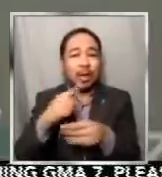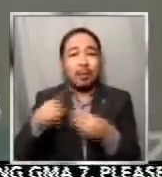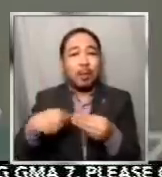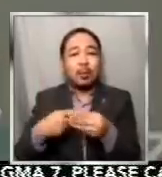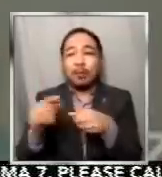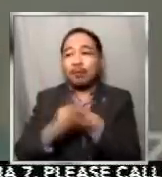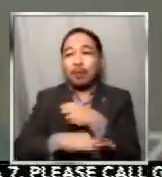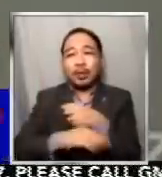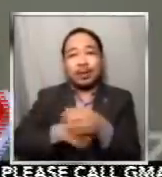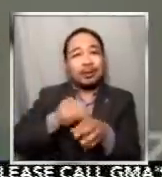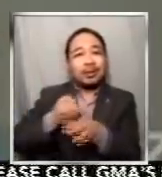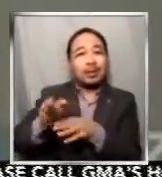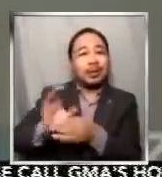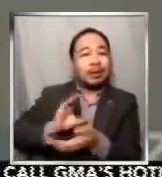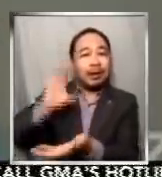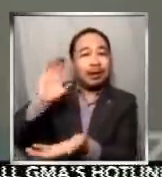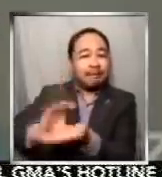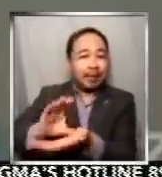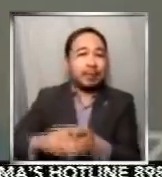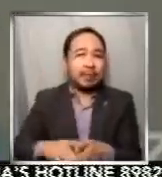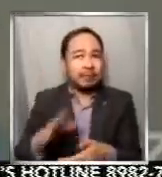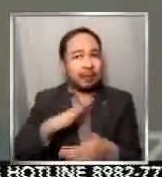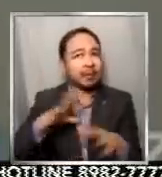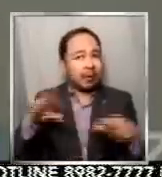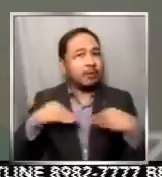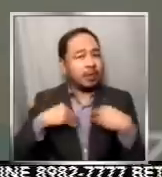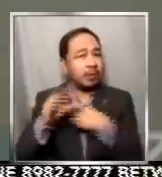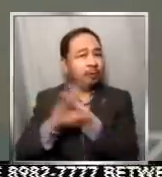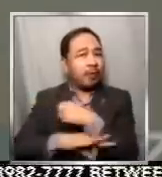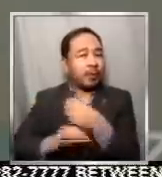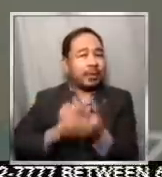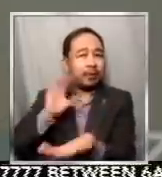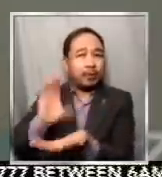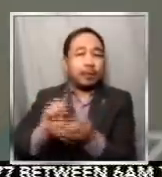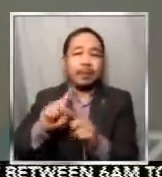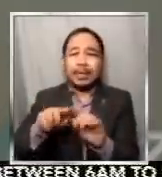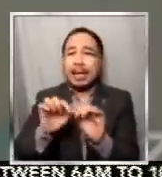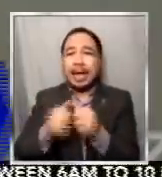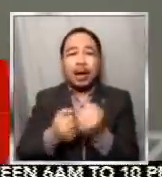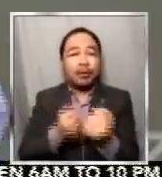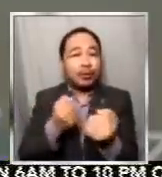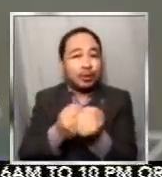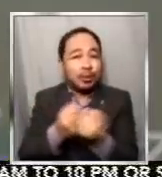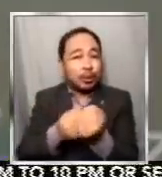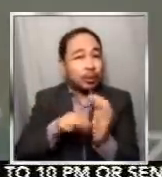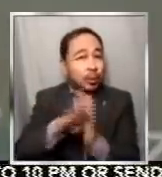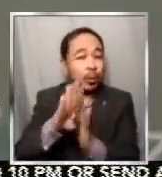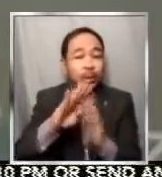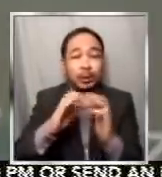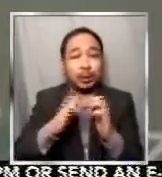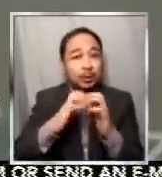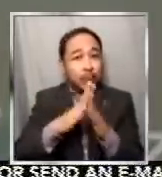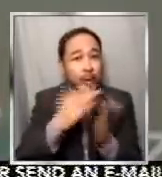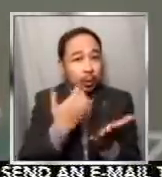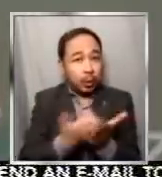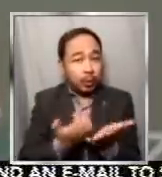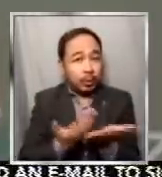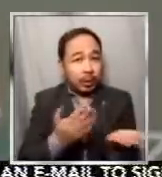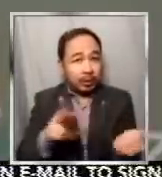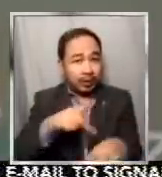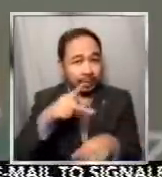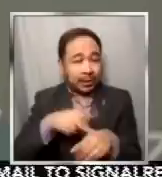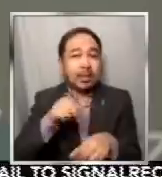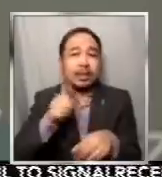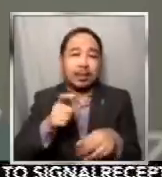kami anti-foreign investment, pero para makatulong mga contributing foreign investments sa pagpalakas ng ekonomiya ng Pilipinas, dapat irendahan,